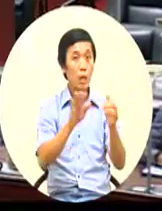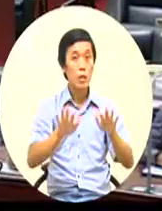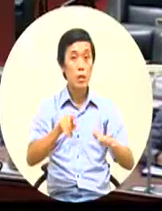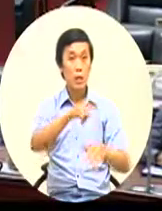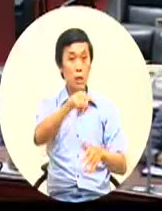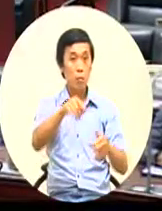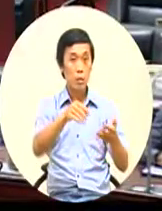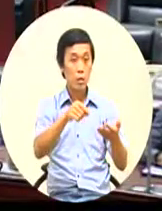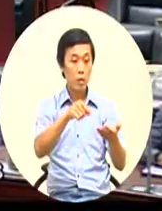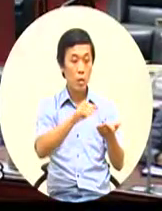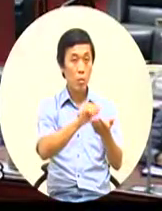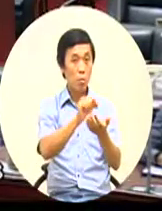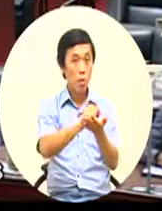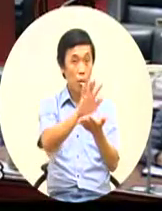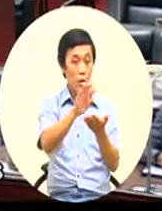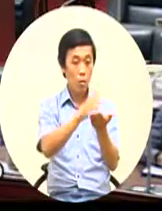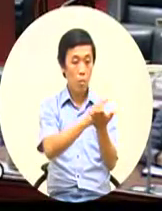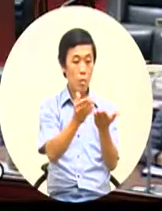告，